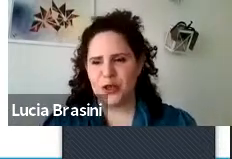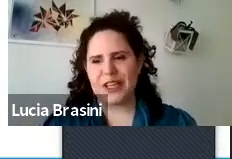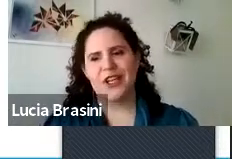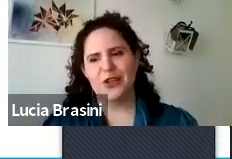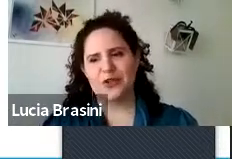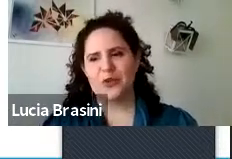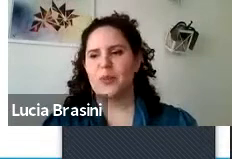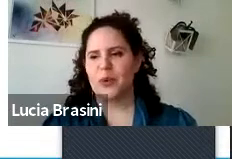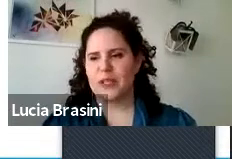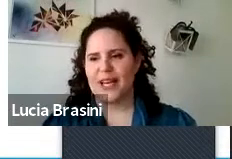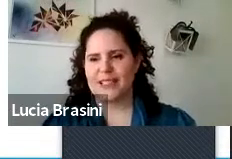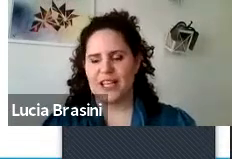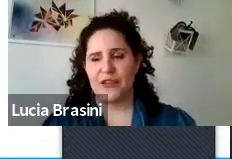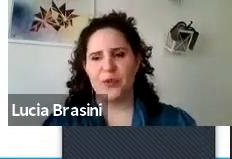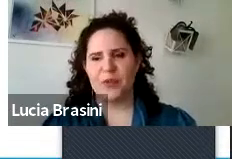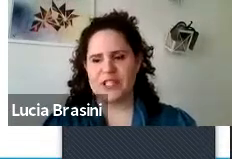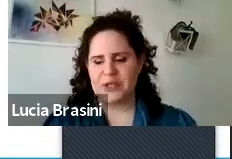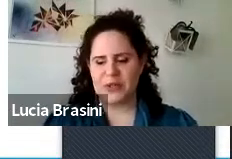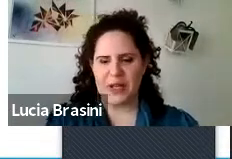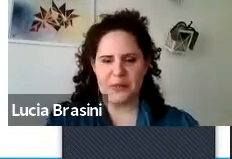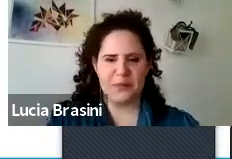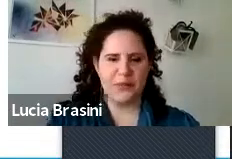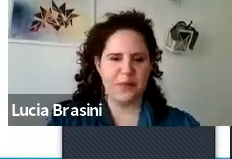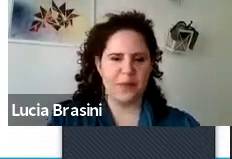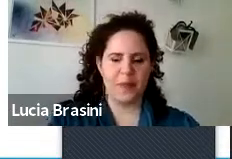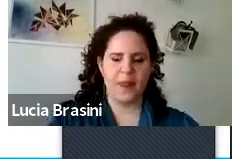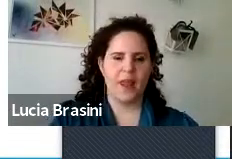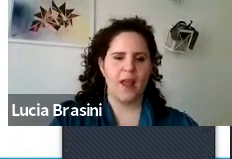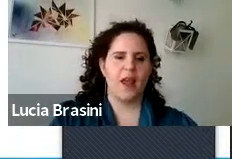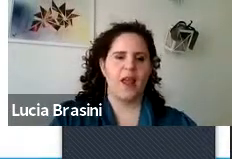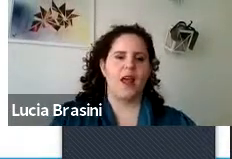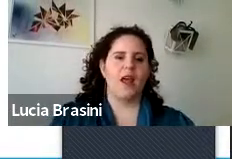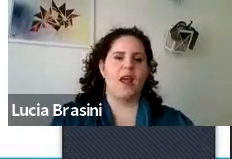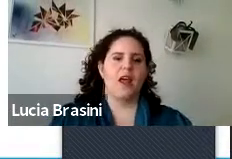io sottolineo sull'importanza della formazione.